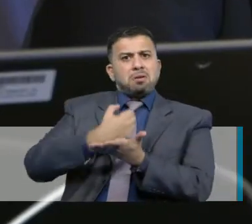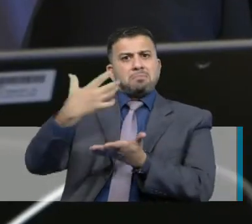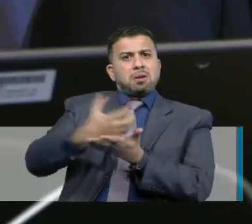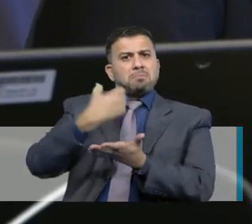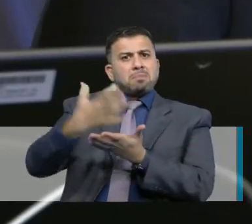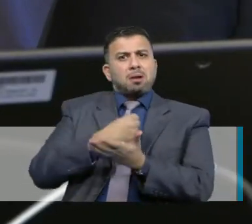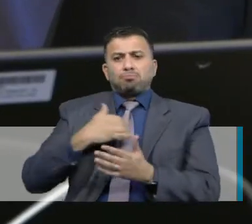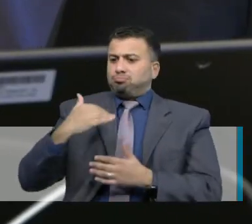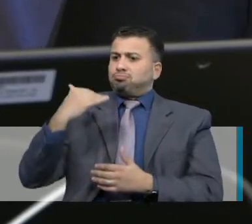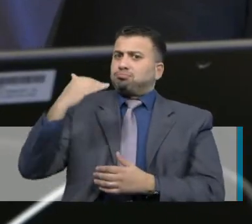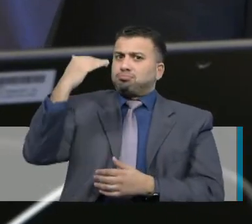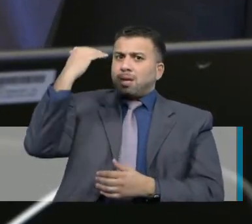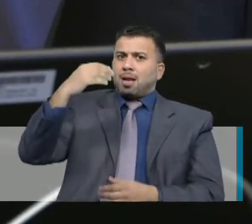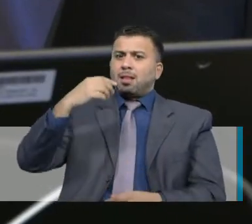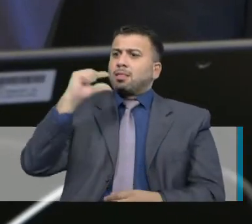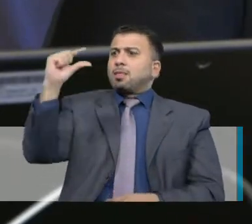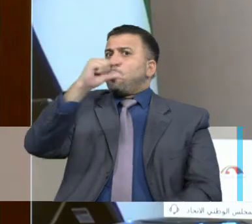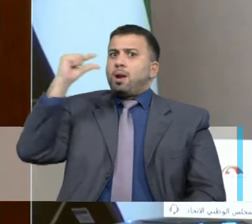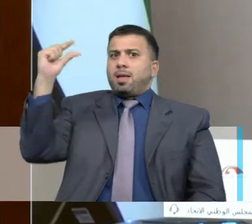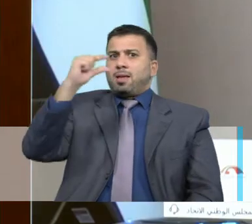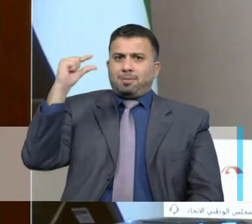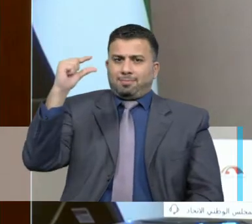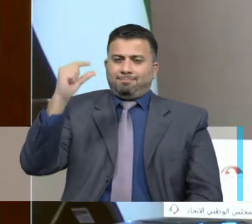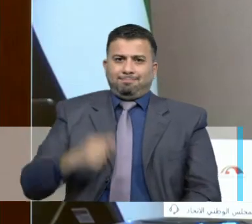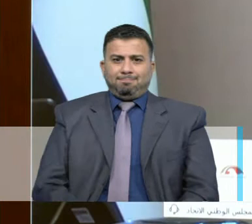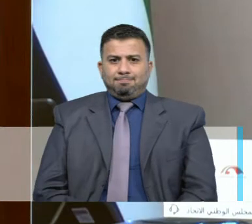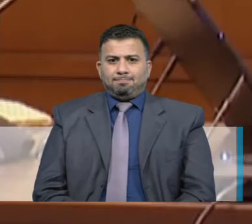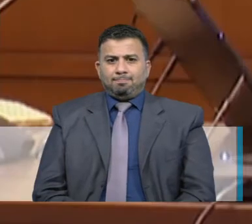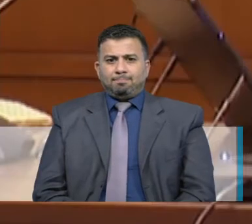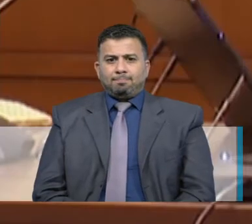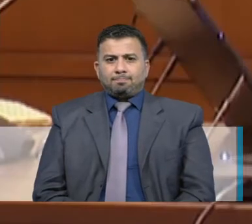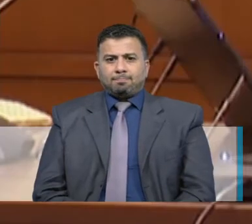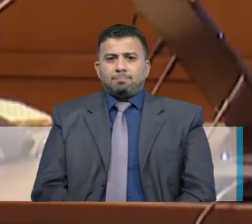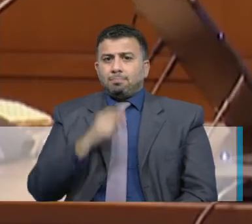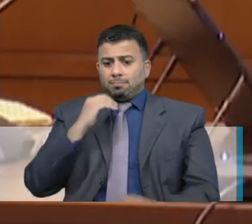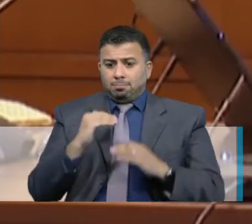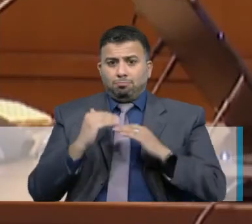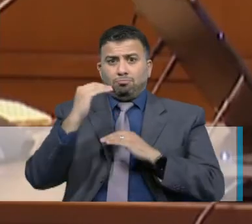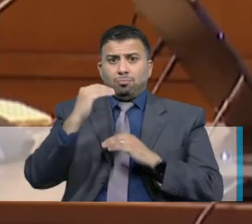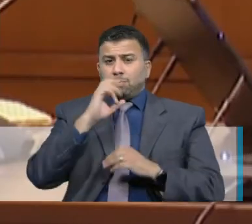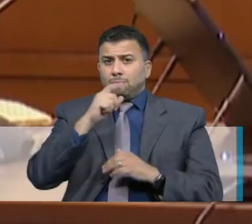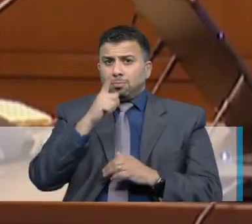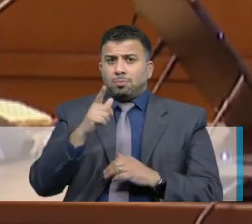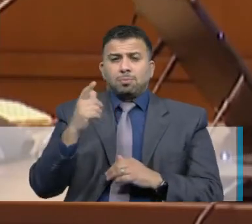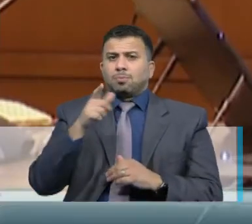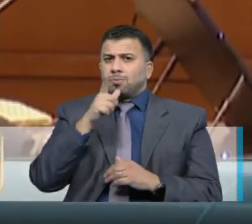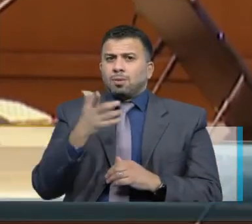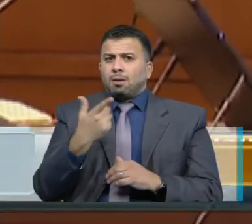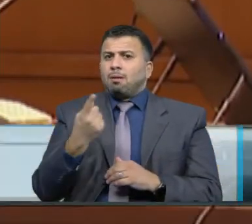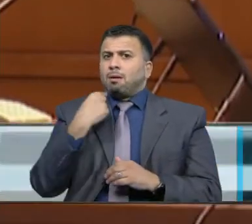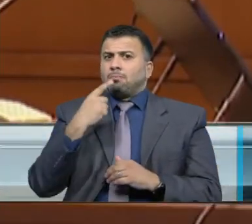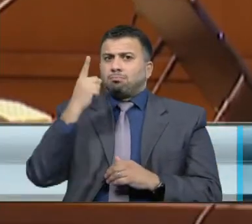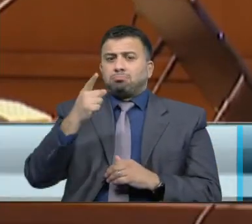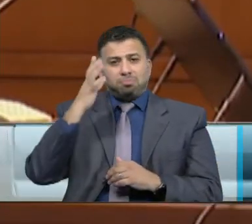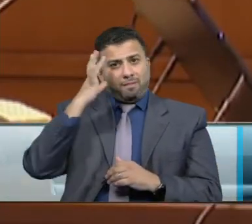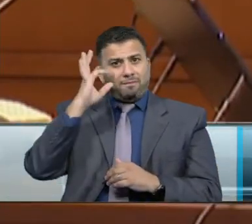هذه المراكز المتقدمة دوليا. لعل هذه المرتبة تؤكد على حكمة قرار